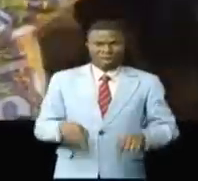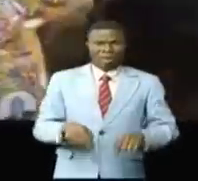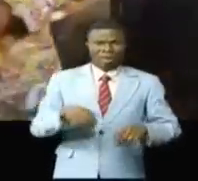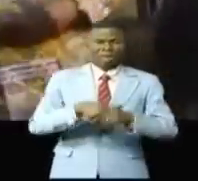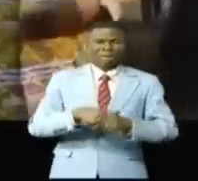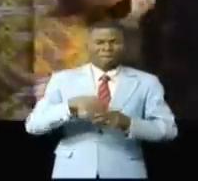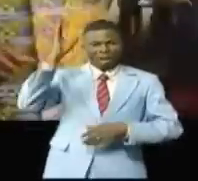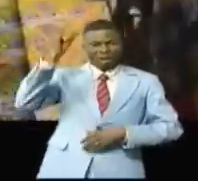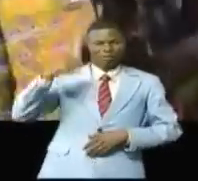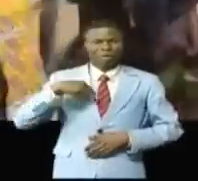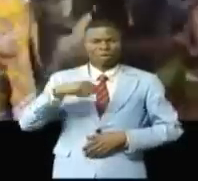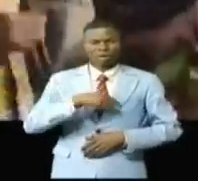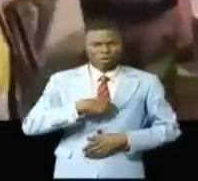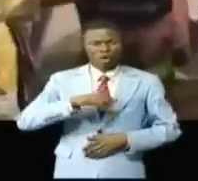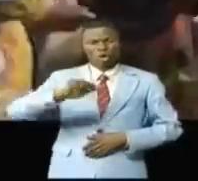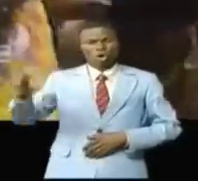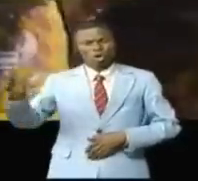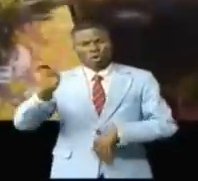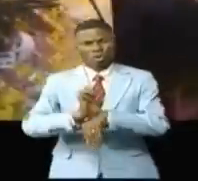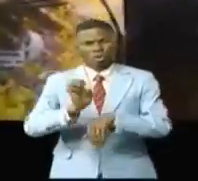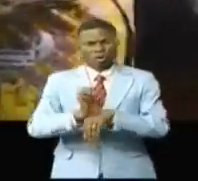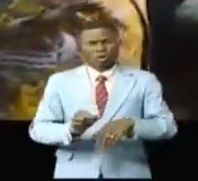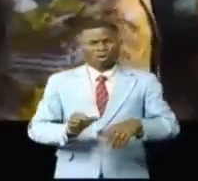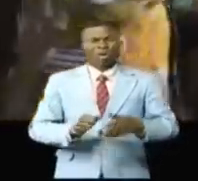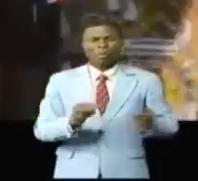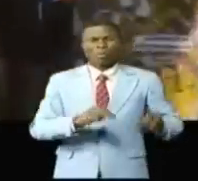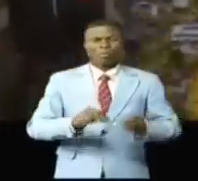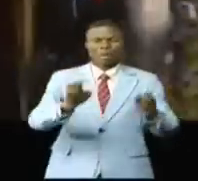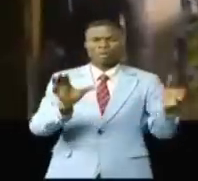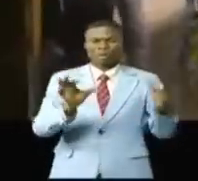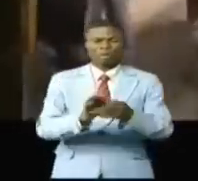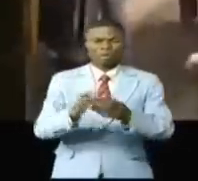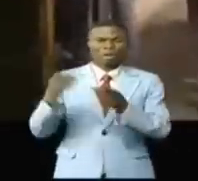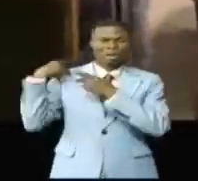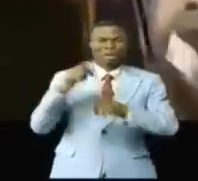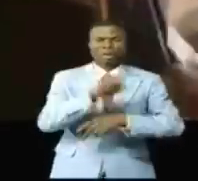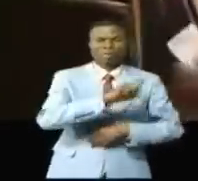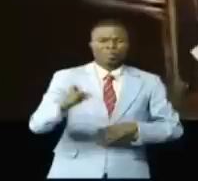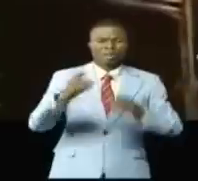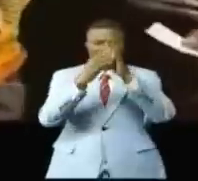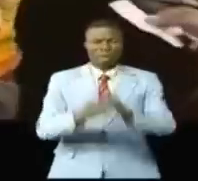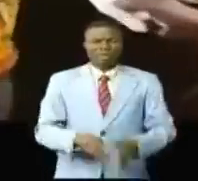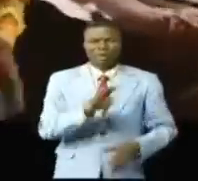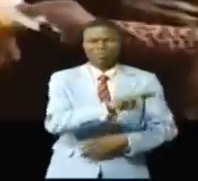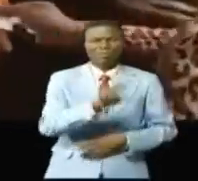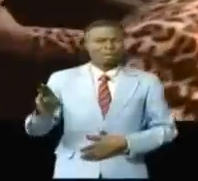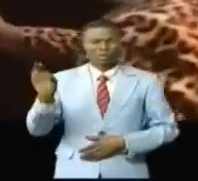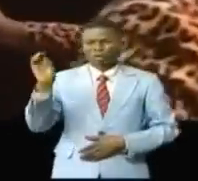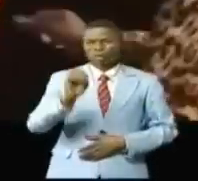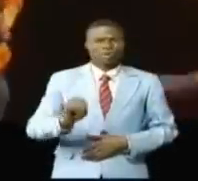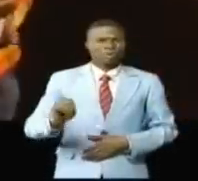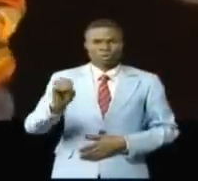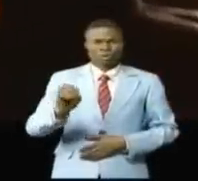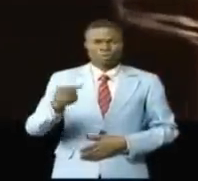notre village. Il n'y a pas une autre église depuis 1922.